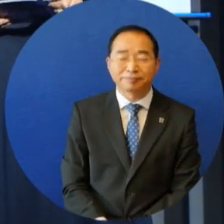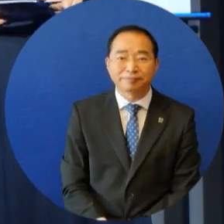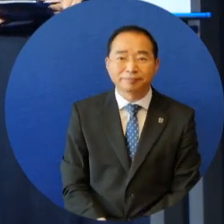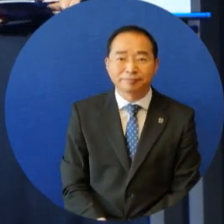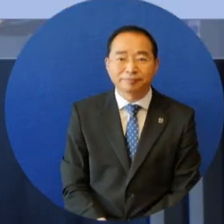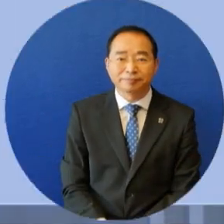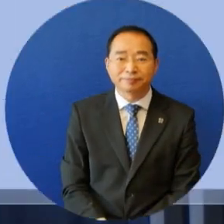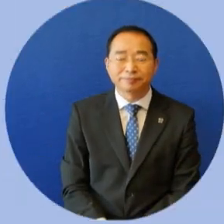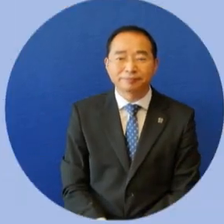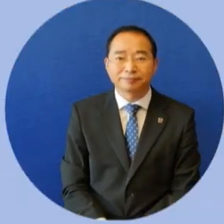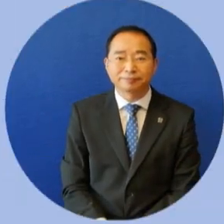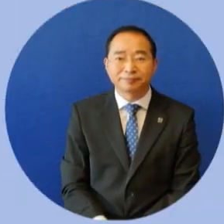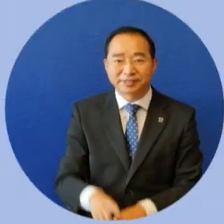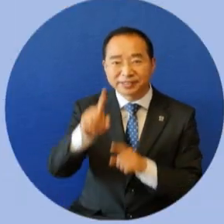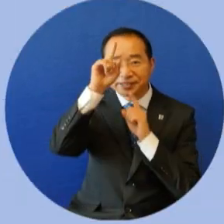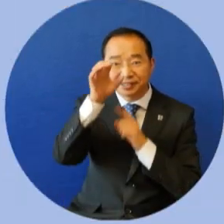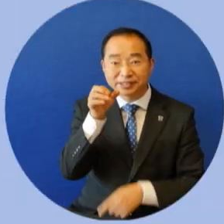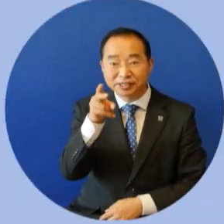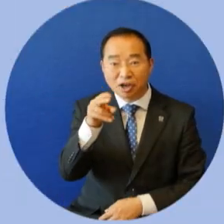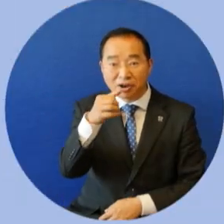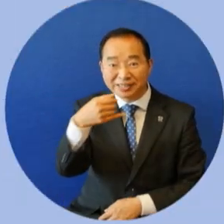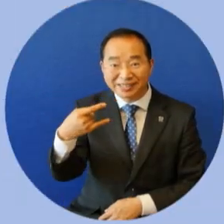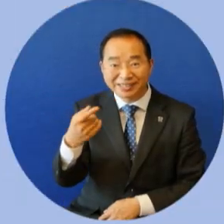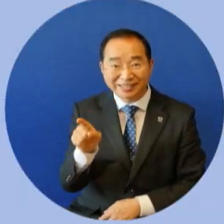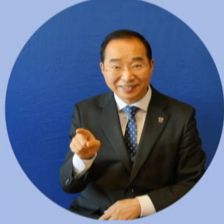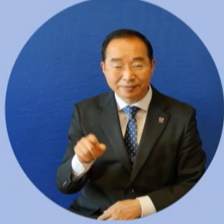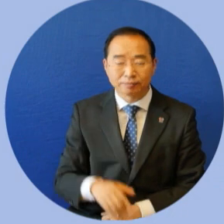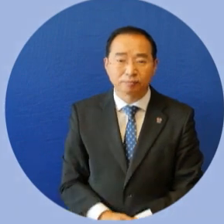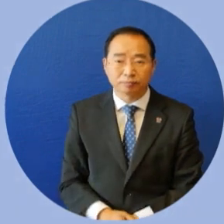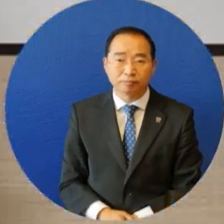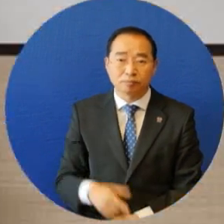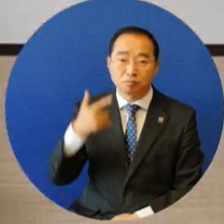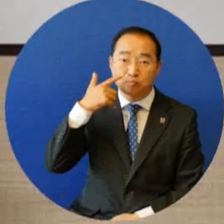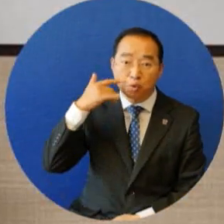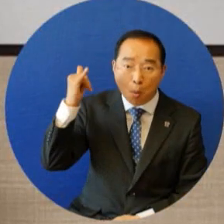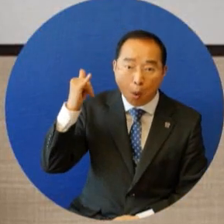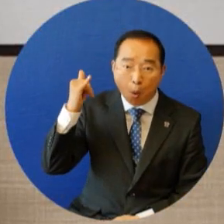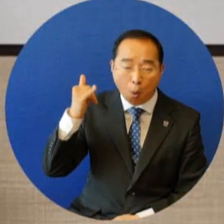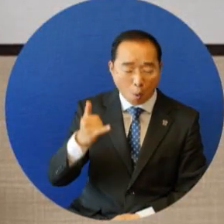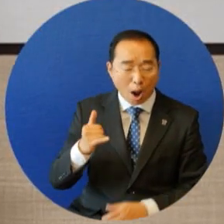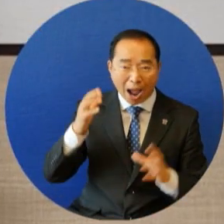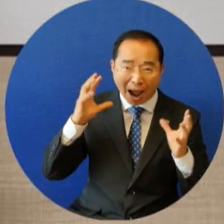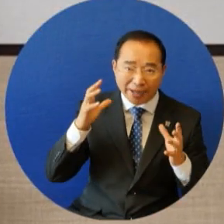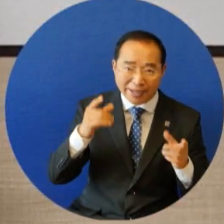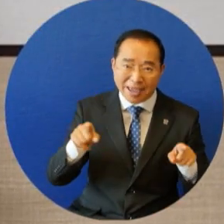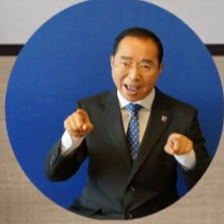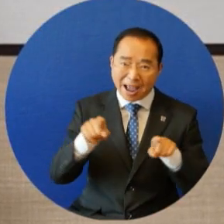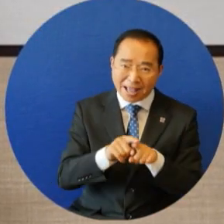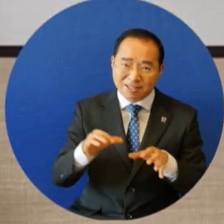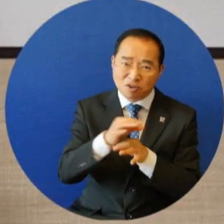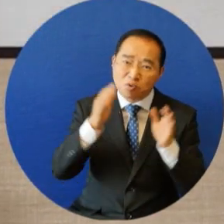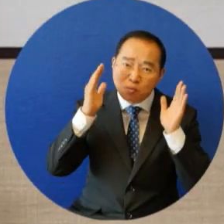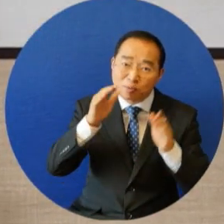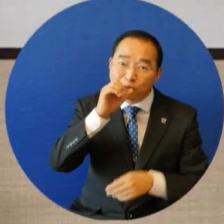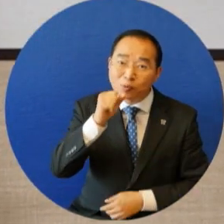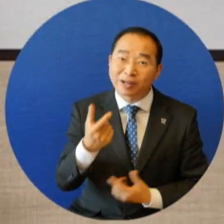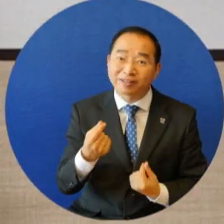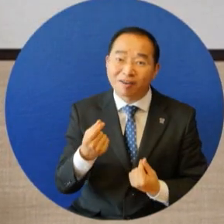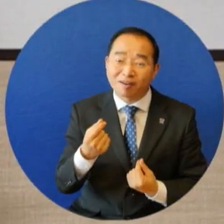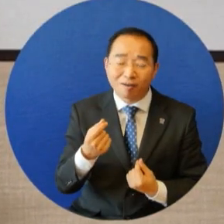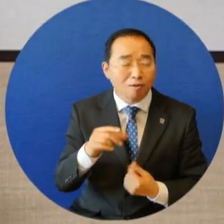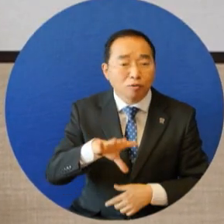만나볼까요? 먼저 이영희님의 질문입니다. 부모와 아이가 함께 경제 공부하는 것도 좋을 것